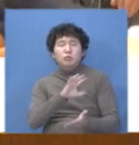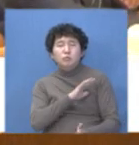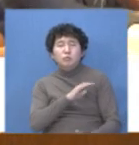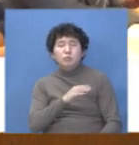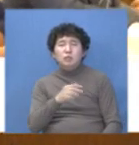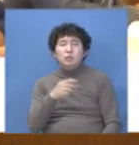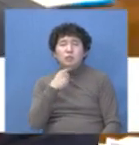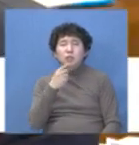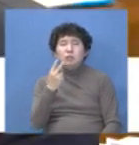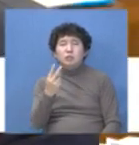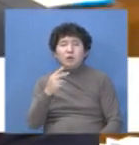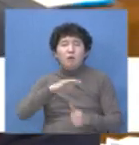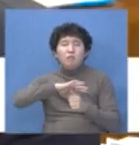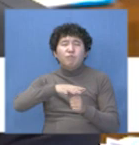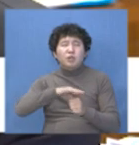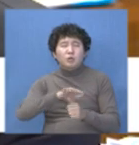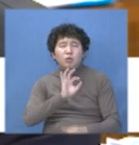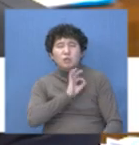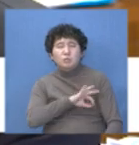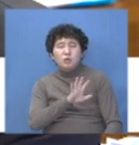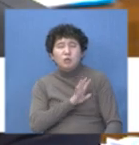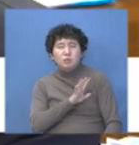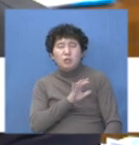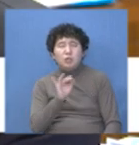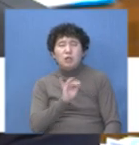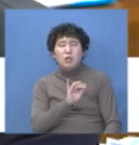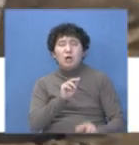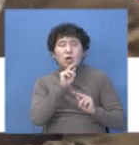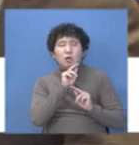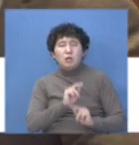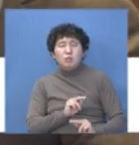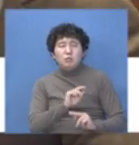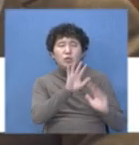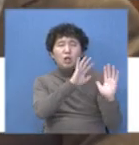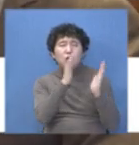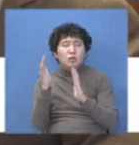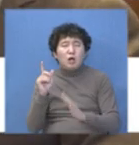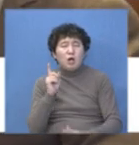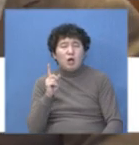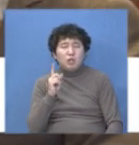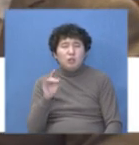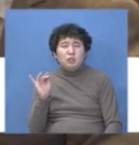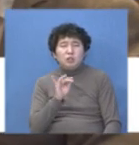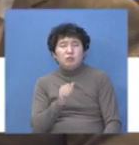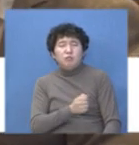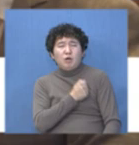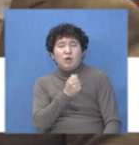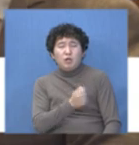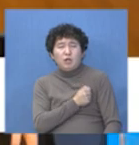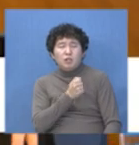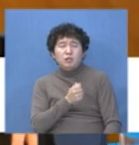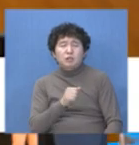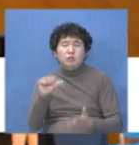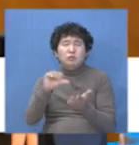тікұшақ қолданылуда. Өрт сөндірушілер, орманшылар мен жергілікті атқарушы орган өкілдерінің ерен еңбегінің арқасында бірнеше өрт ошағы